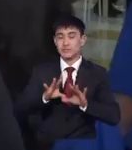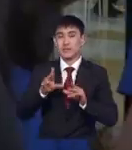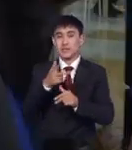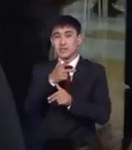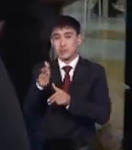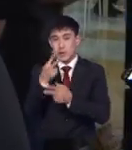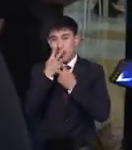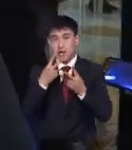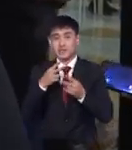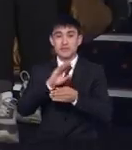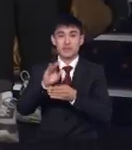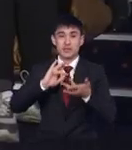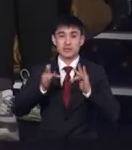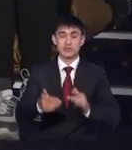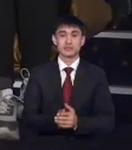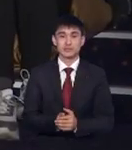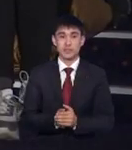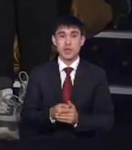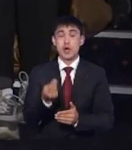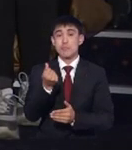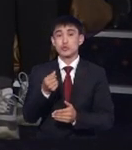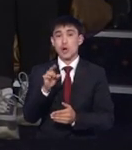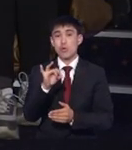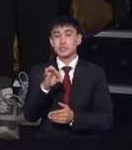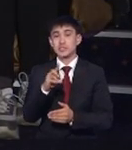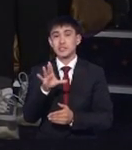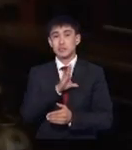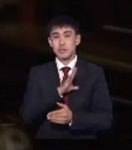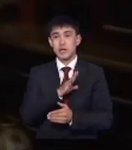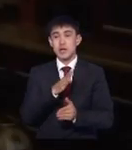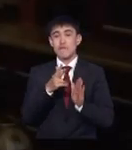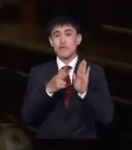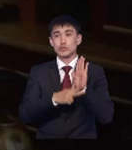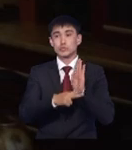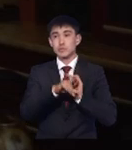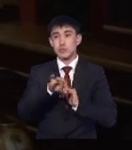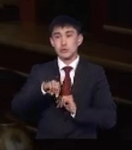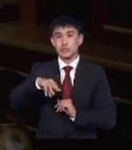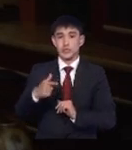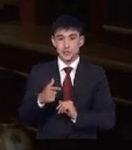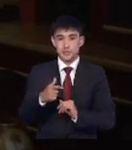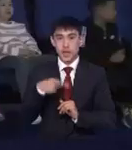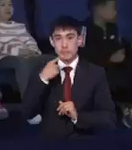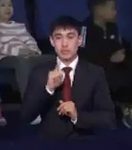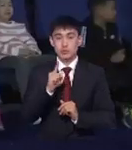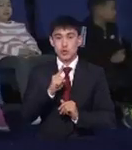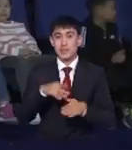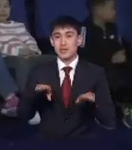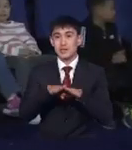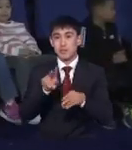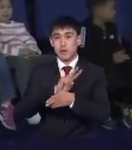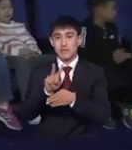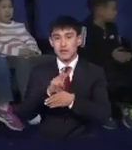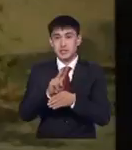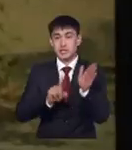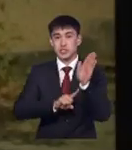снимает, показывает. Бюджет фильма «Аула сақшылары» составил порядка 80 миллионов тенге. Стоит отметить, закрытый показ